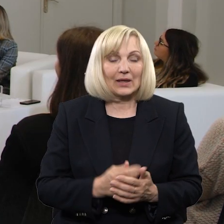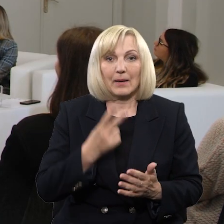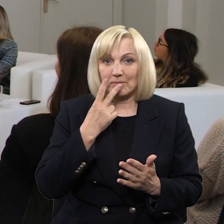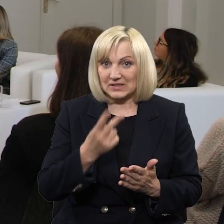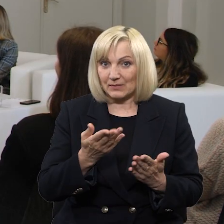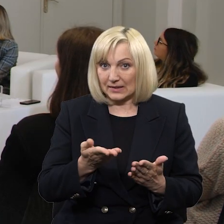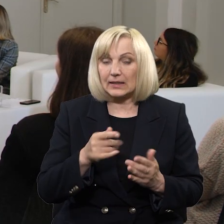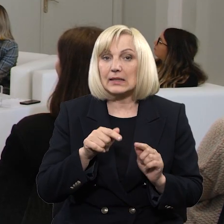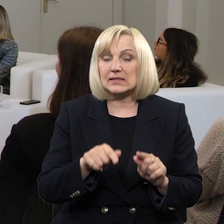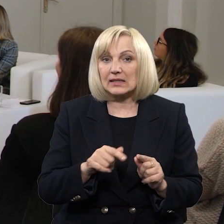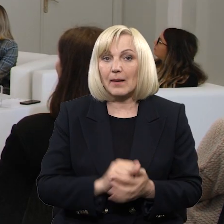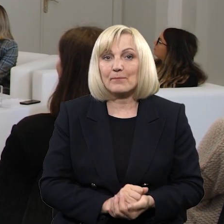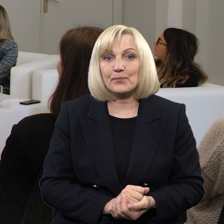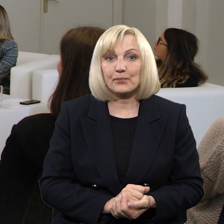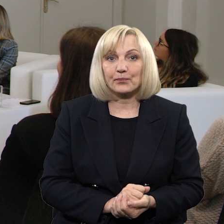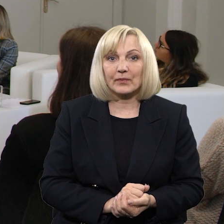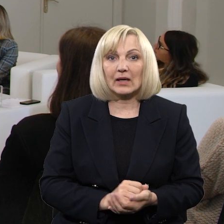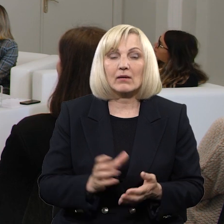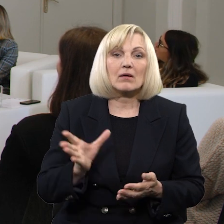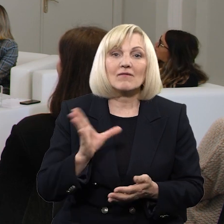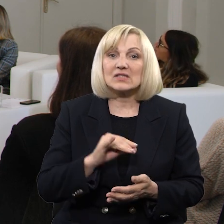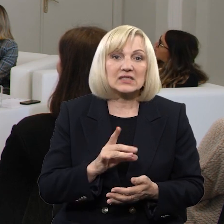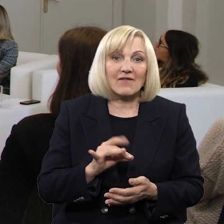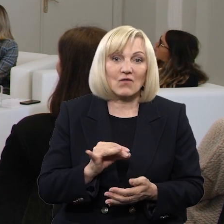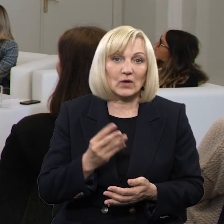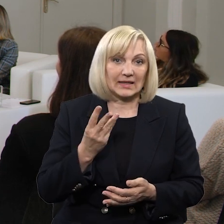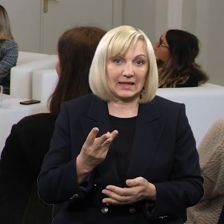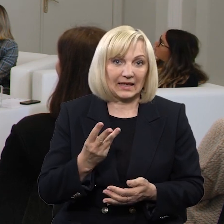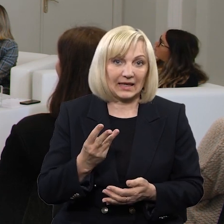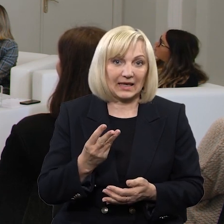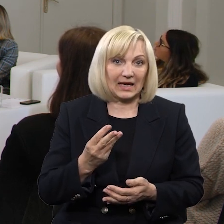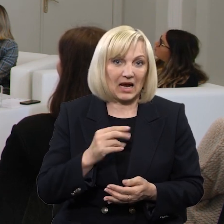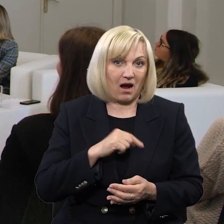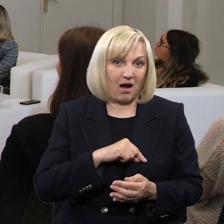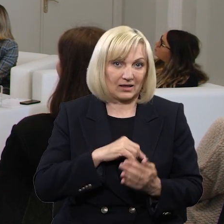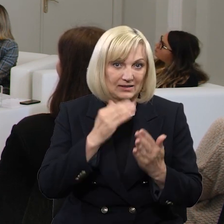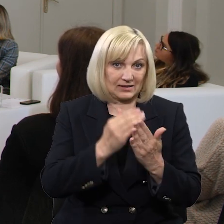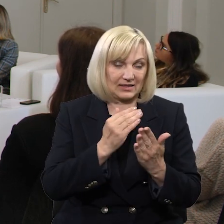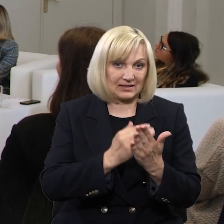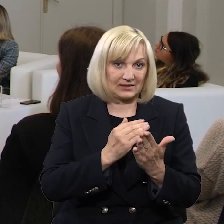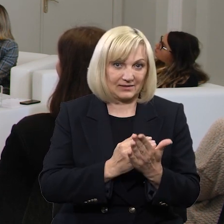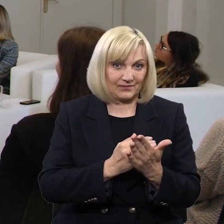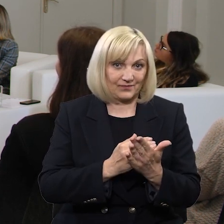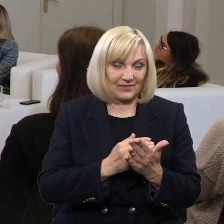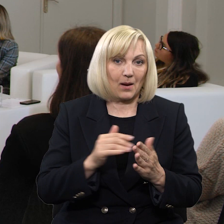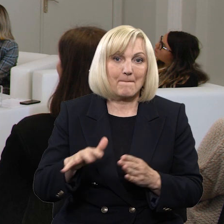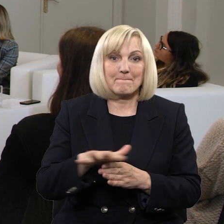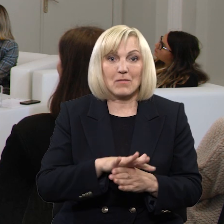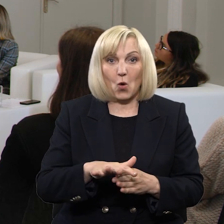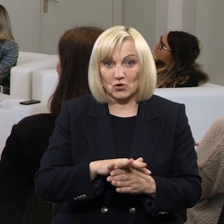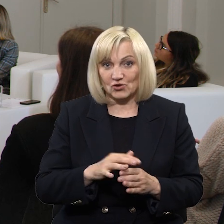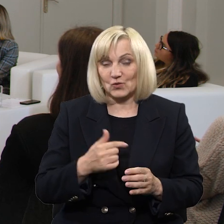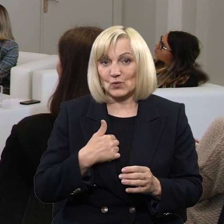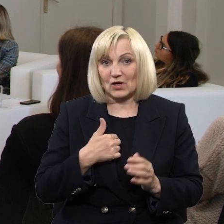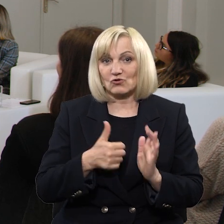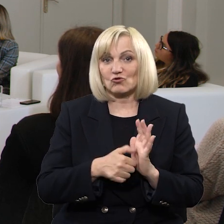а вот посмотрите Здесь всего лишь три маленькие характеристики наш общий композиционная площадь